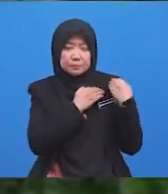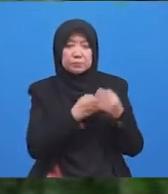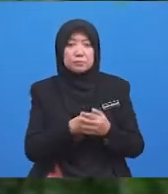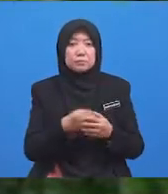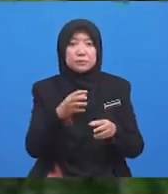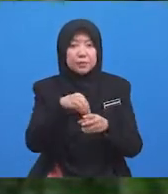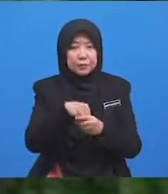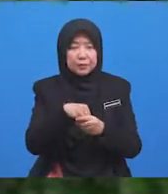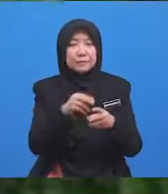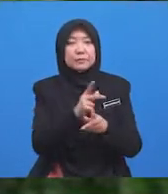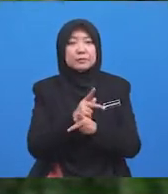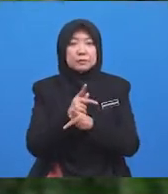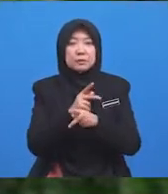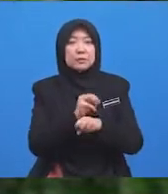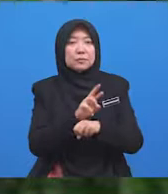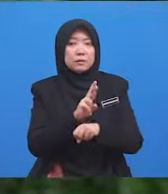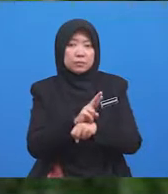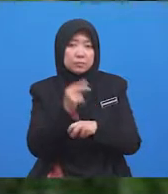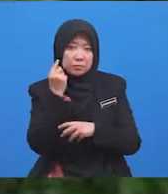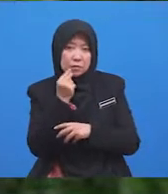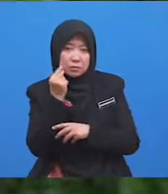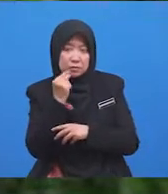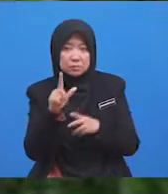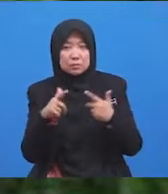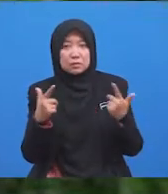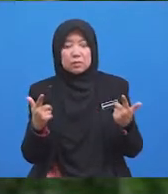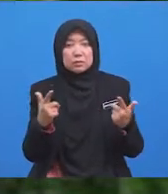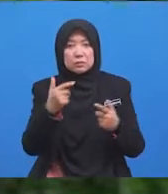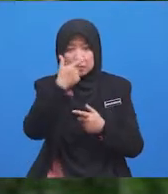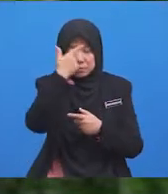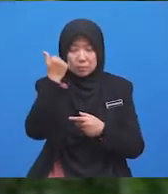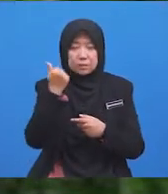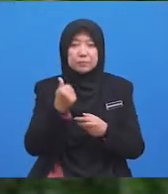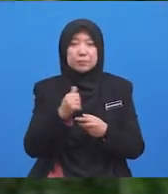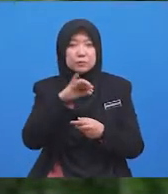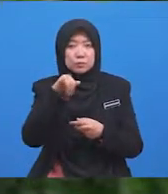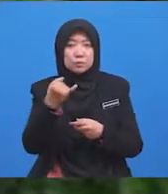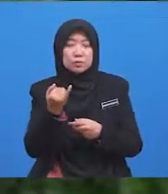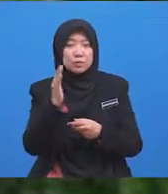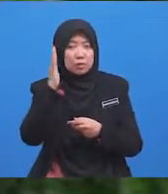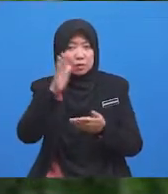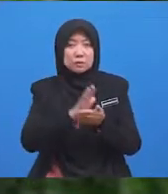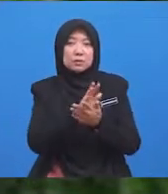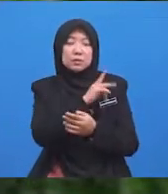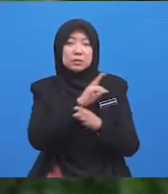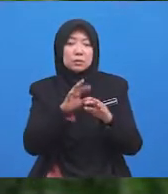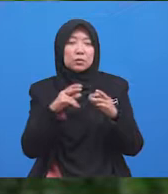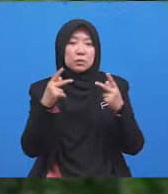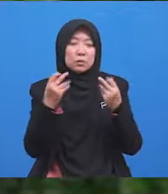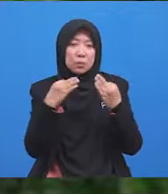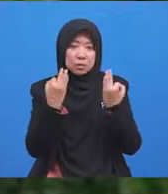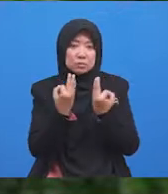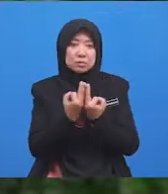dalam menjaga Marwah diri seorang gadis kerana Anda juga bakal bergelar ketua keluarga